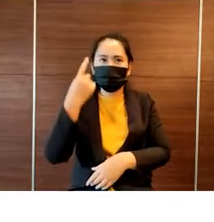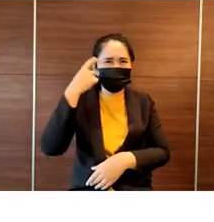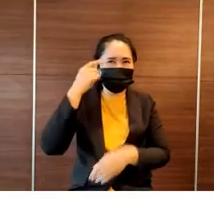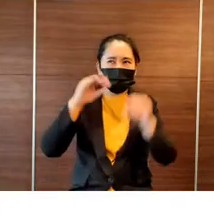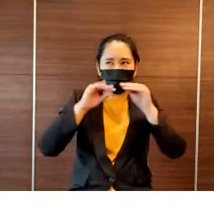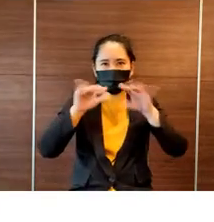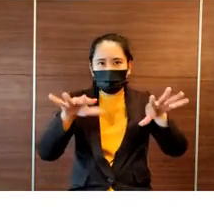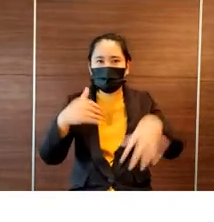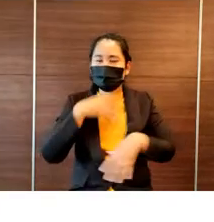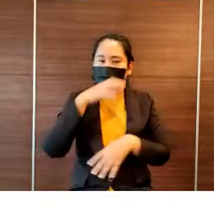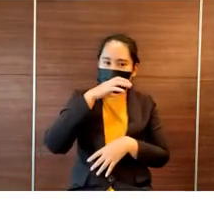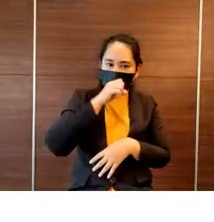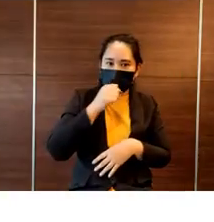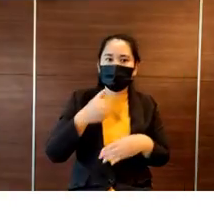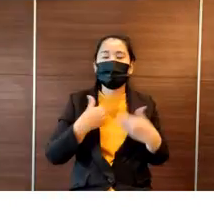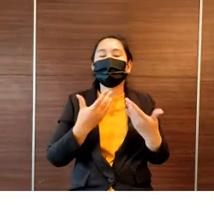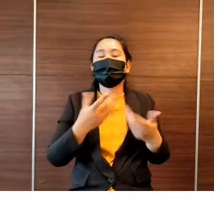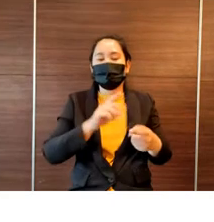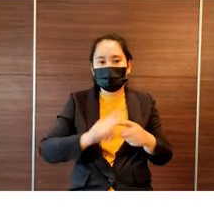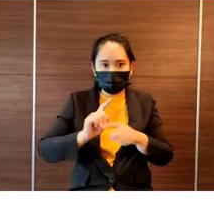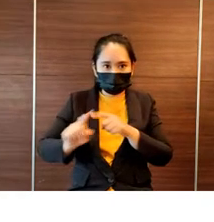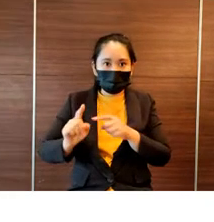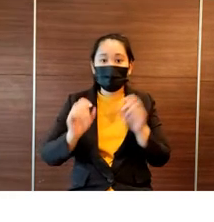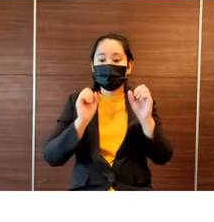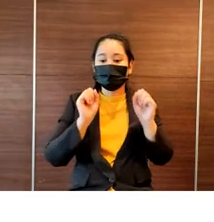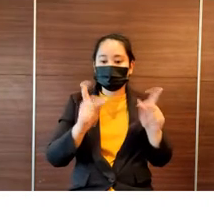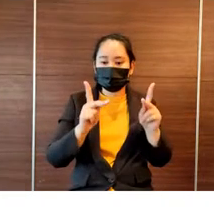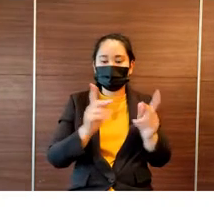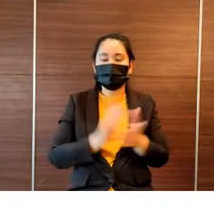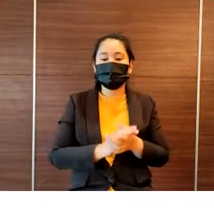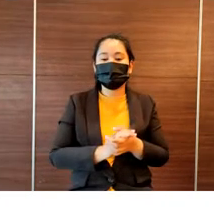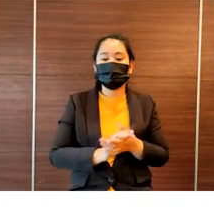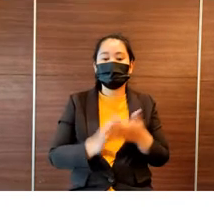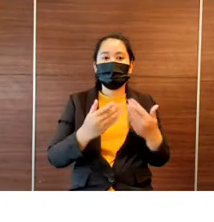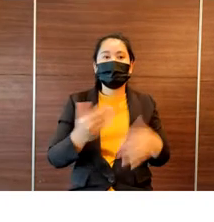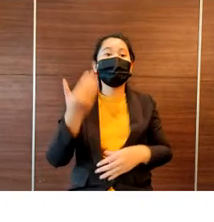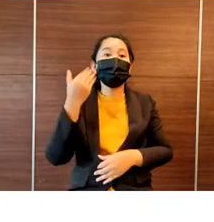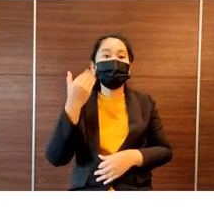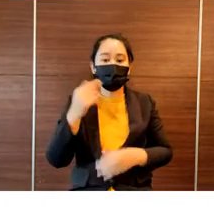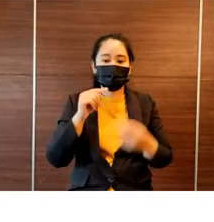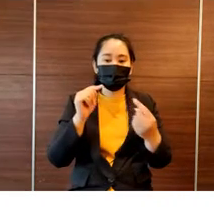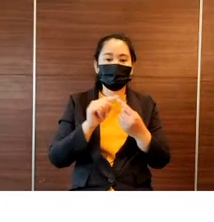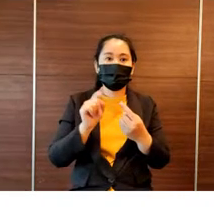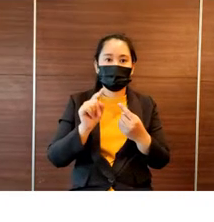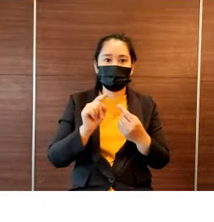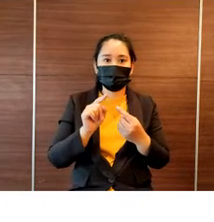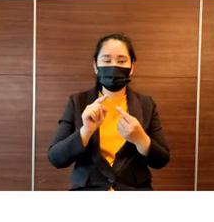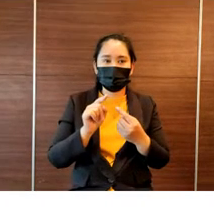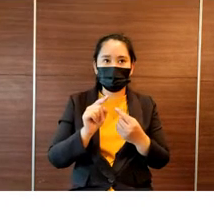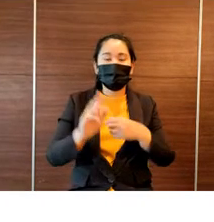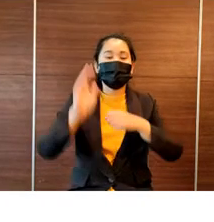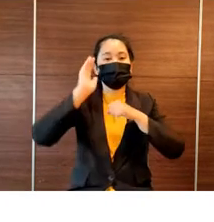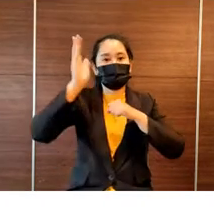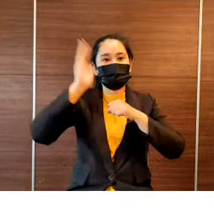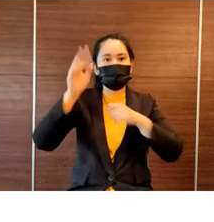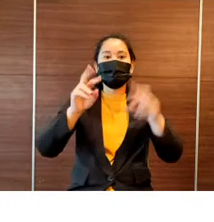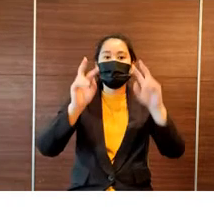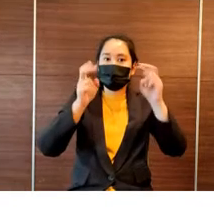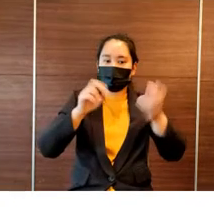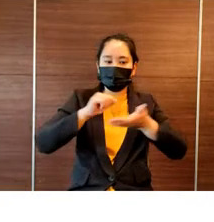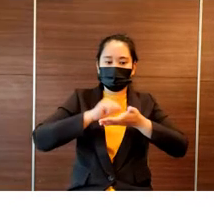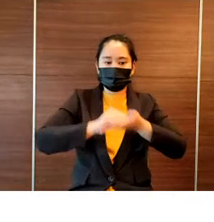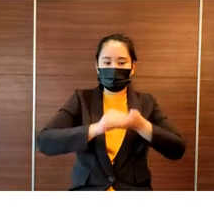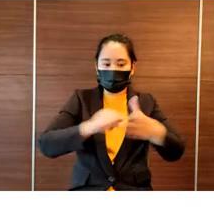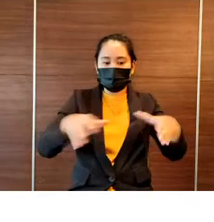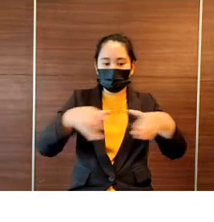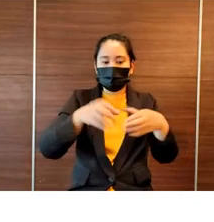ดหรือเปล่าเราไปขอข้อมูลอะไรนะคะโอเคค่ะก็อย่างที่บอกเมื่อกี้เป็นในเรื่องของการฝั่งของการให้บริการในเรื่องของกลุ่ม